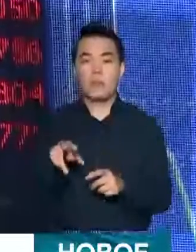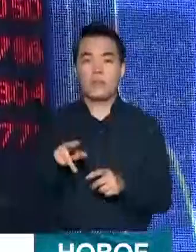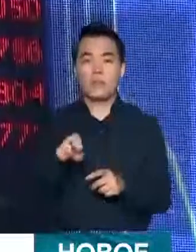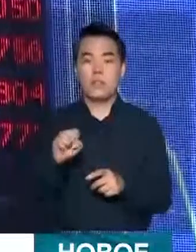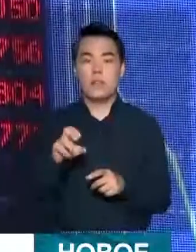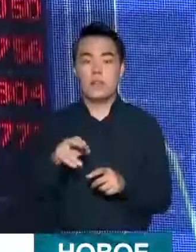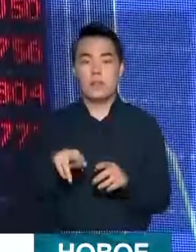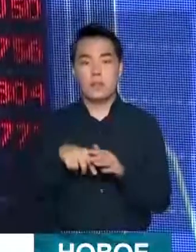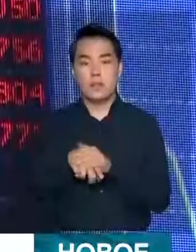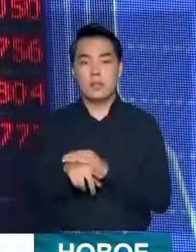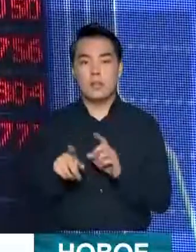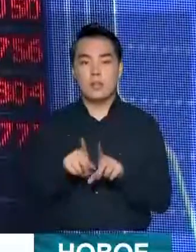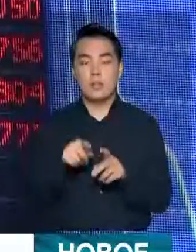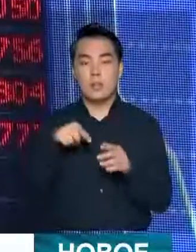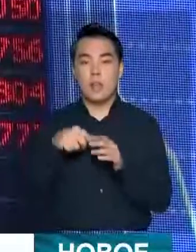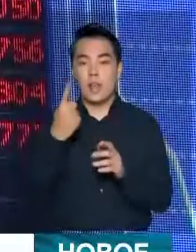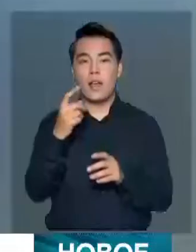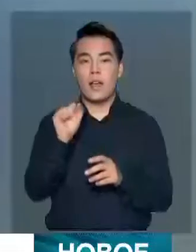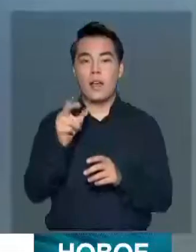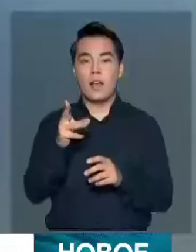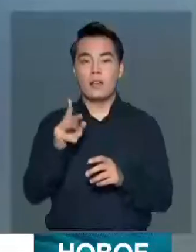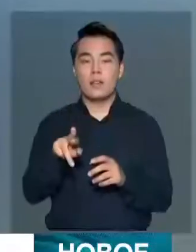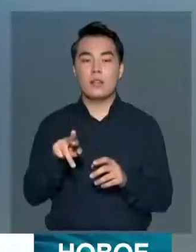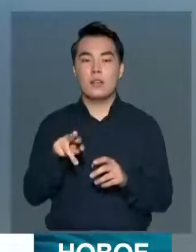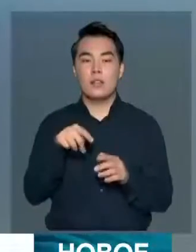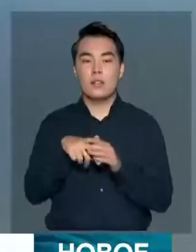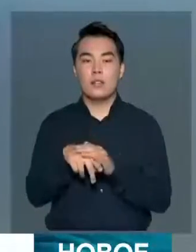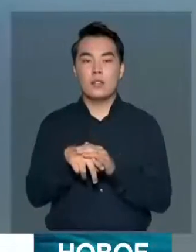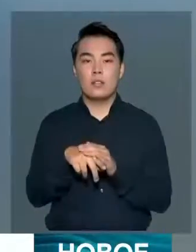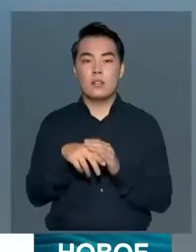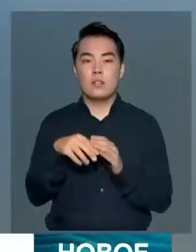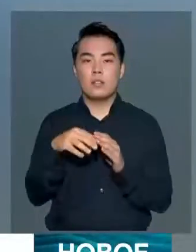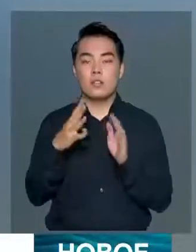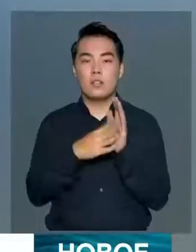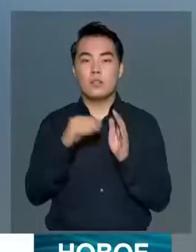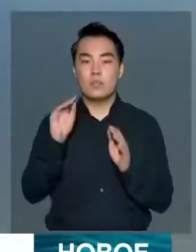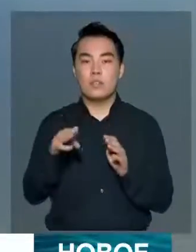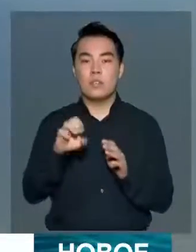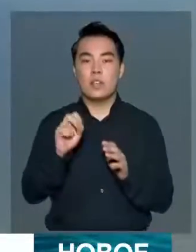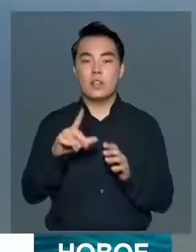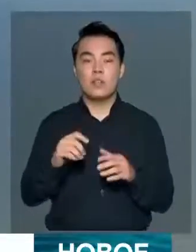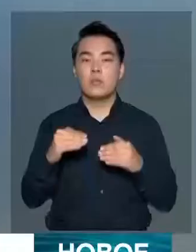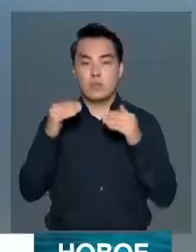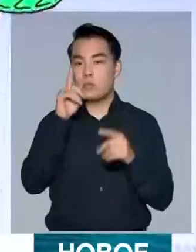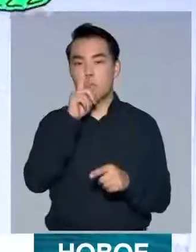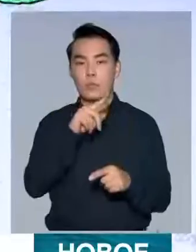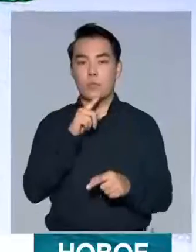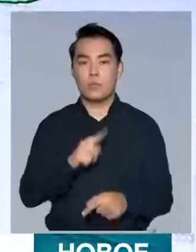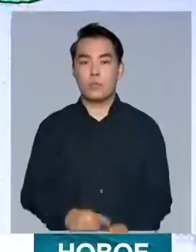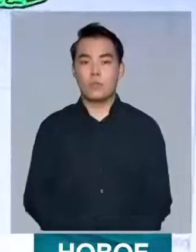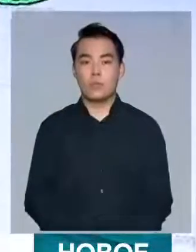Казына» озвучил стоимость одной акции нефтяного гиганта. Она не превысит 9 тысяч тенге.